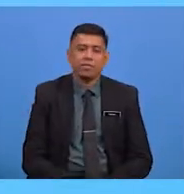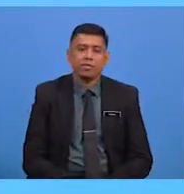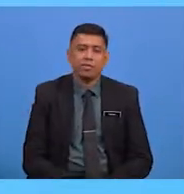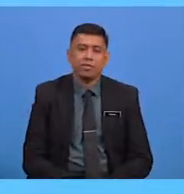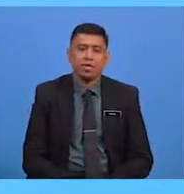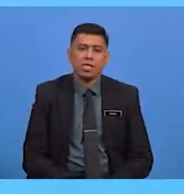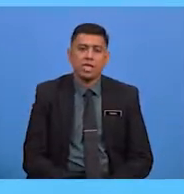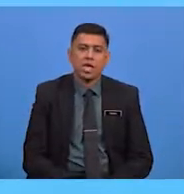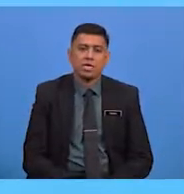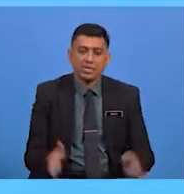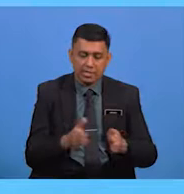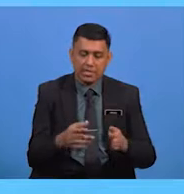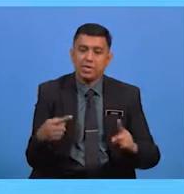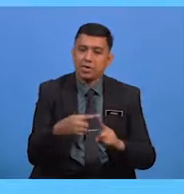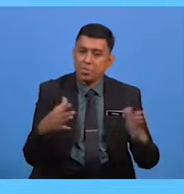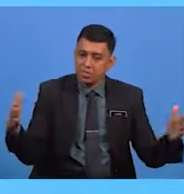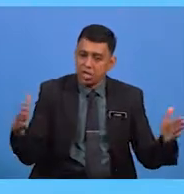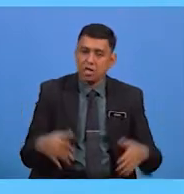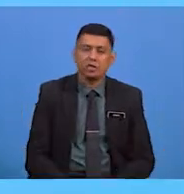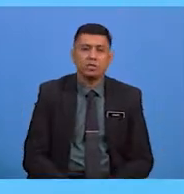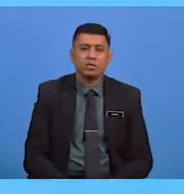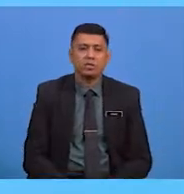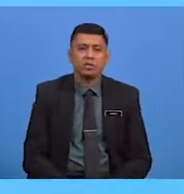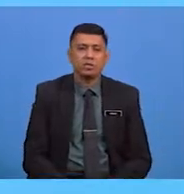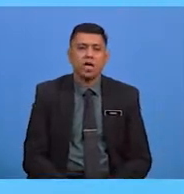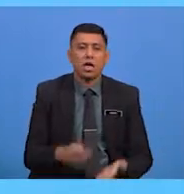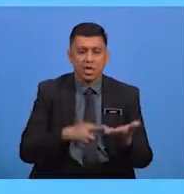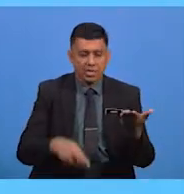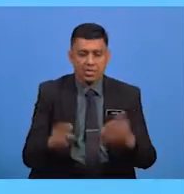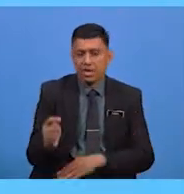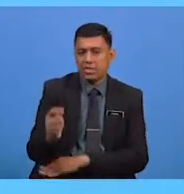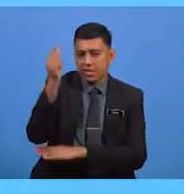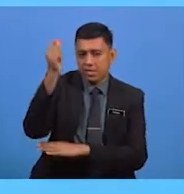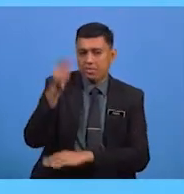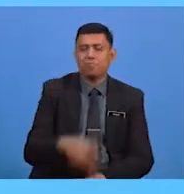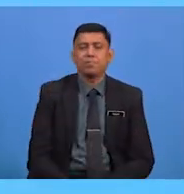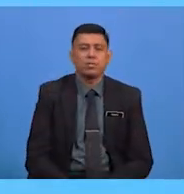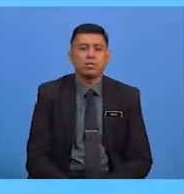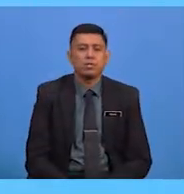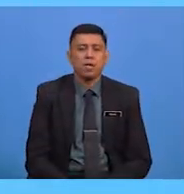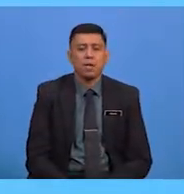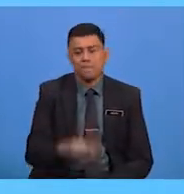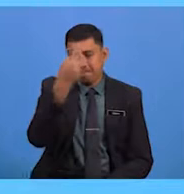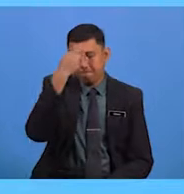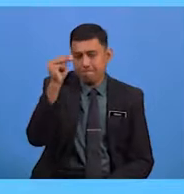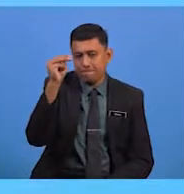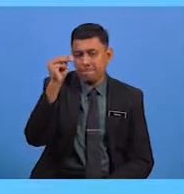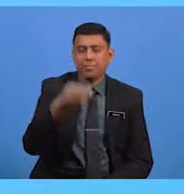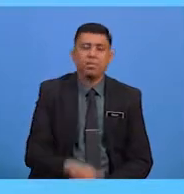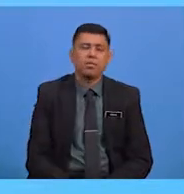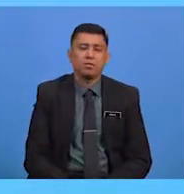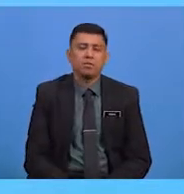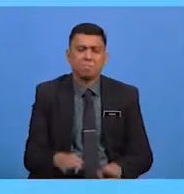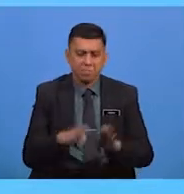saiz kecil ke besar atau daripada rendah ke tinggi, maka operator